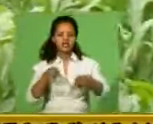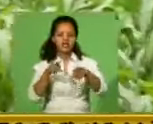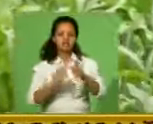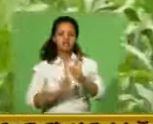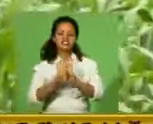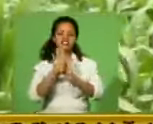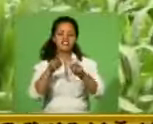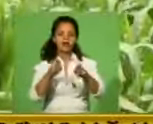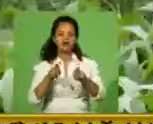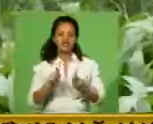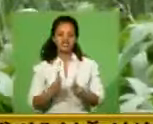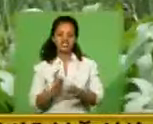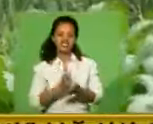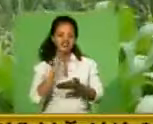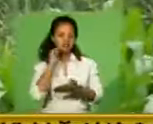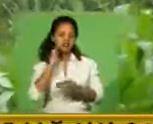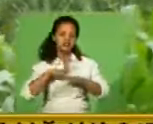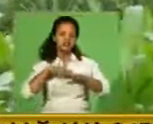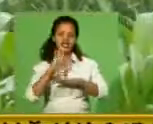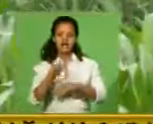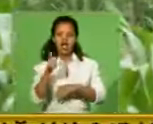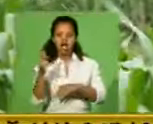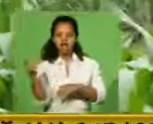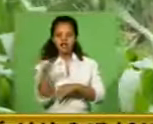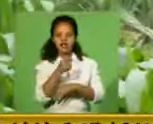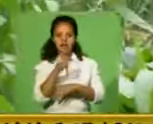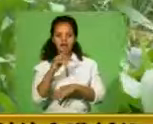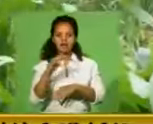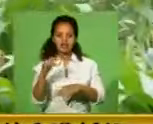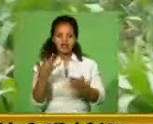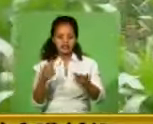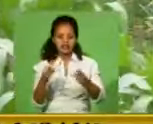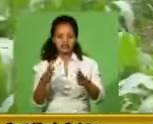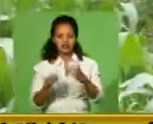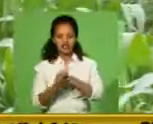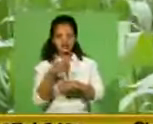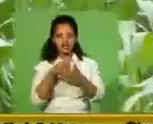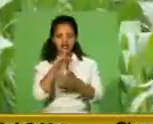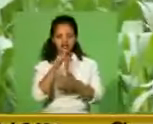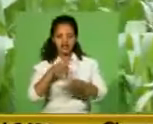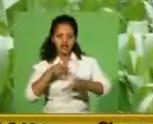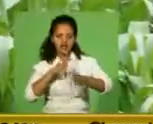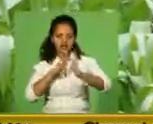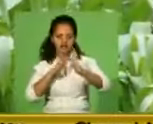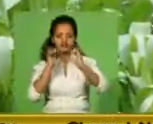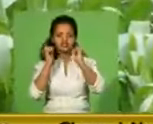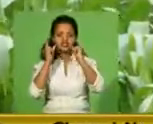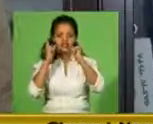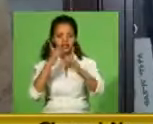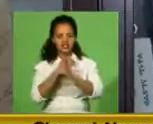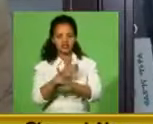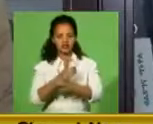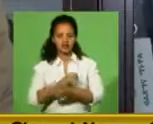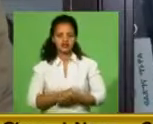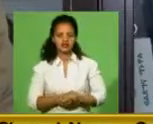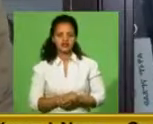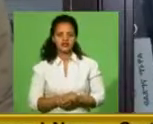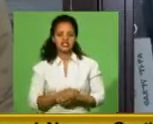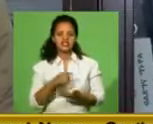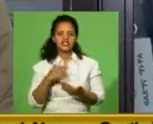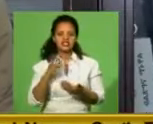ፓርቲ ጽህፈት ቤት ኃላፊው በተለይም የአንበጣ መንጋ ድንገት ጉዳት እንዳያደርስ ለአርሶ አደሩ ግንዛቤ ተፈጥሯል። የዚህ